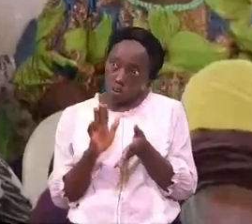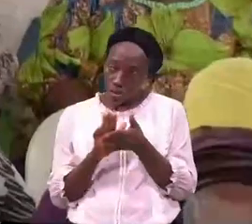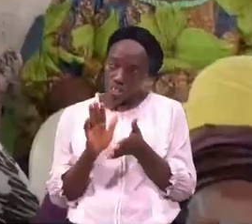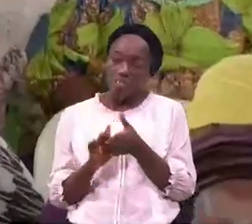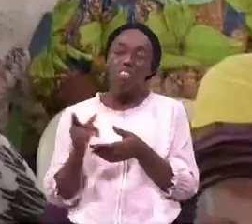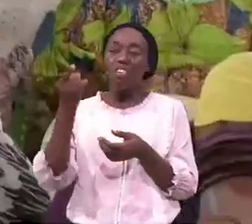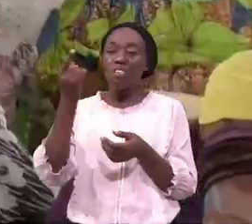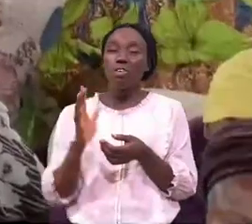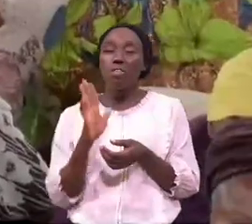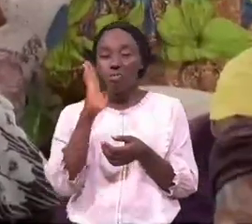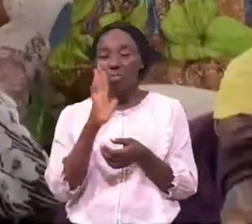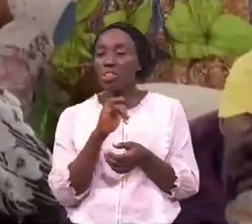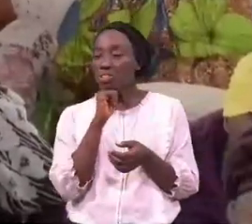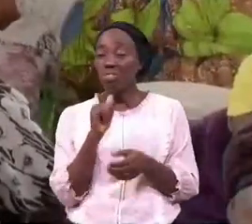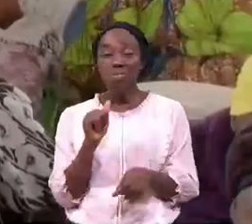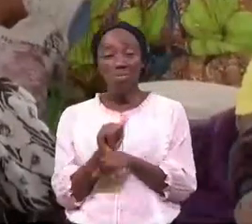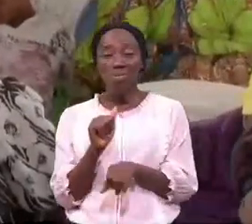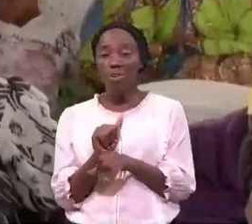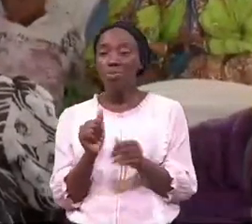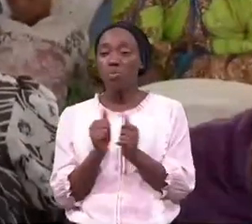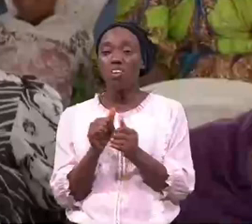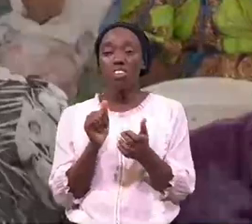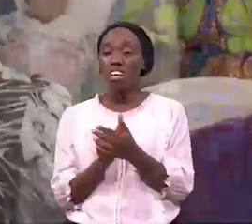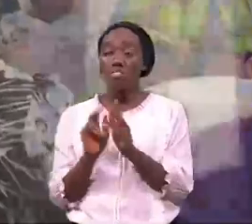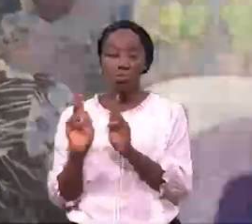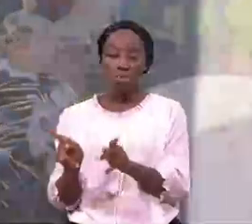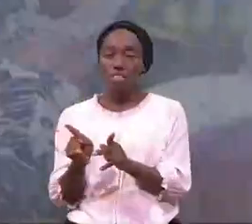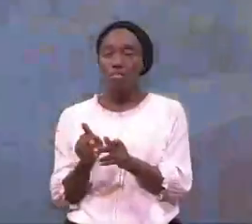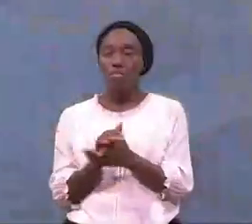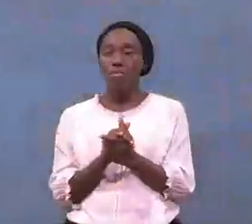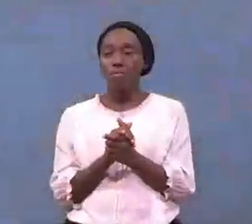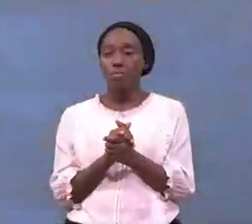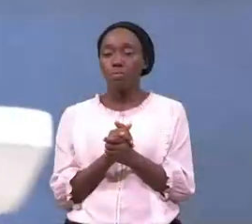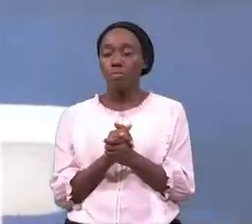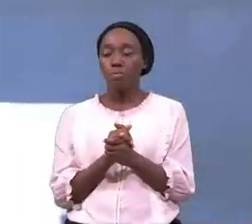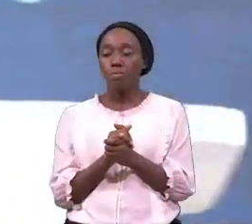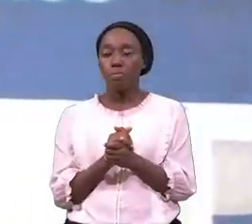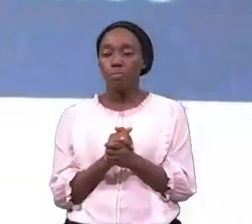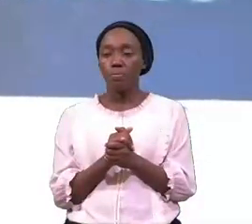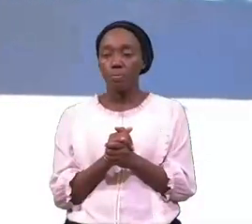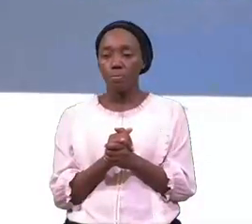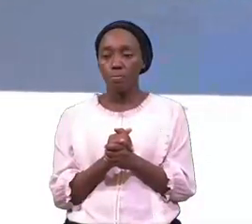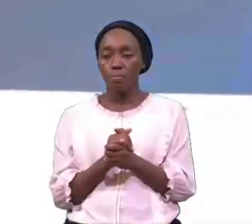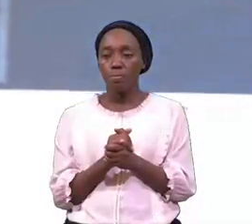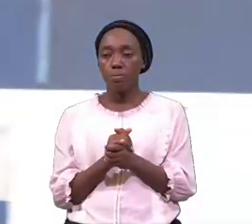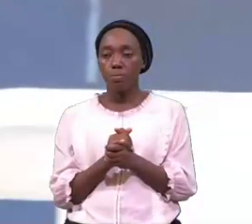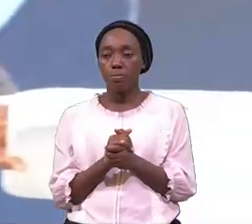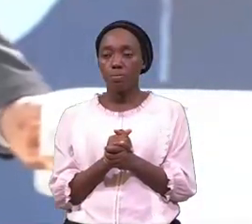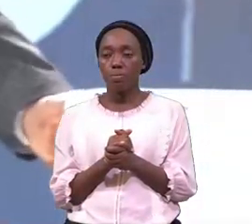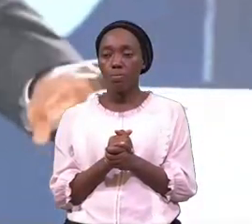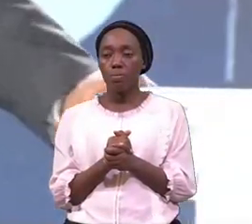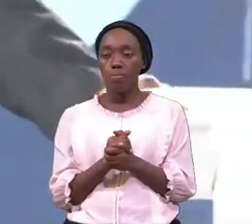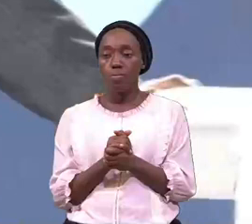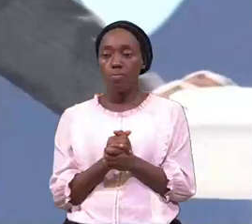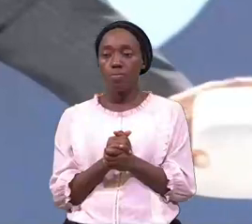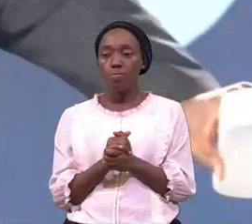et si le prédicateur me vient dire à ceux qui l'écoutent, vraiment, on ne peut pas vivre sans péché. Hein? Moi-même qui suis prédicateur, là, je vis dans le péché. Seulement,